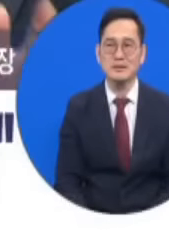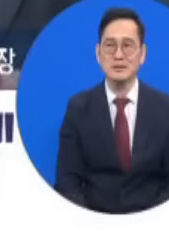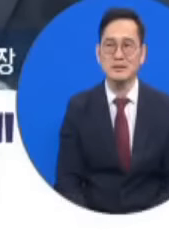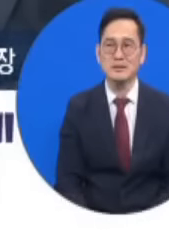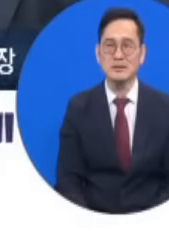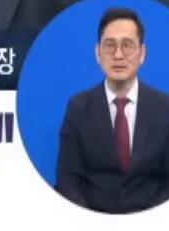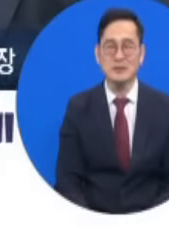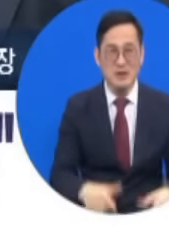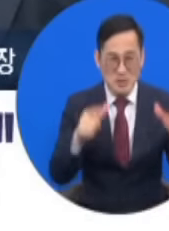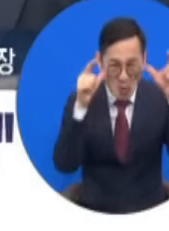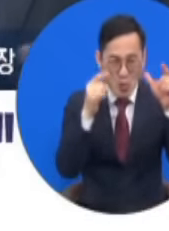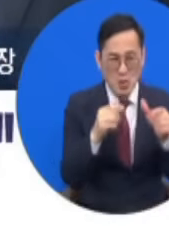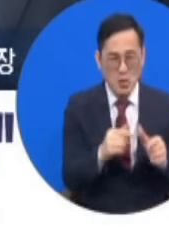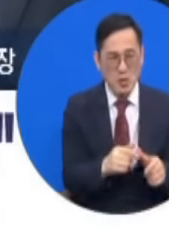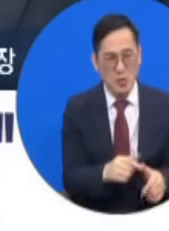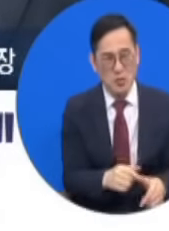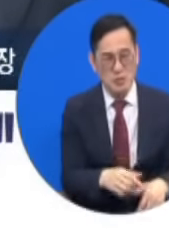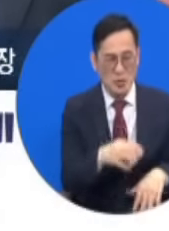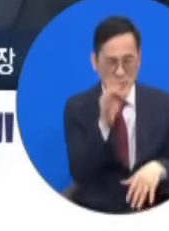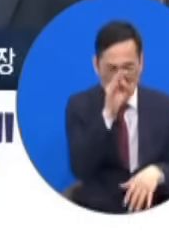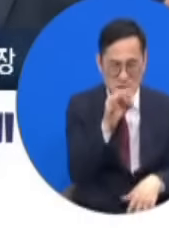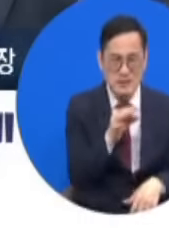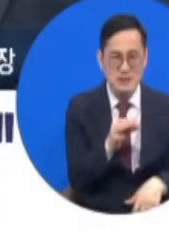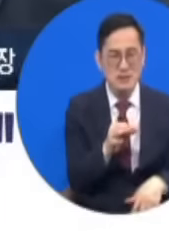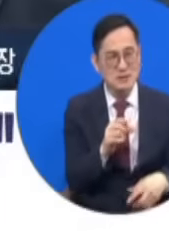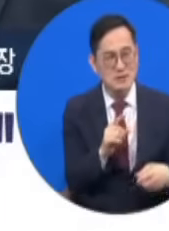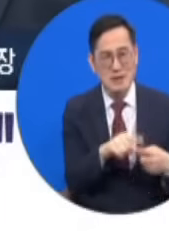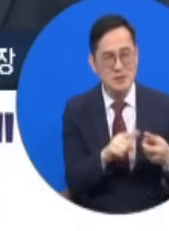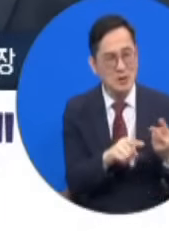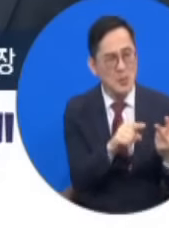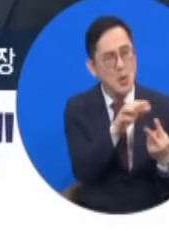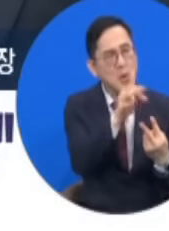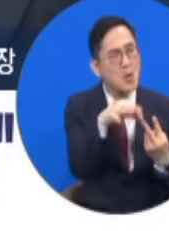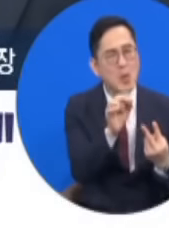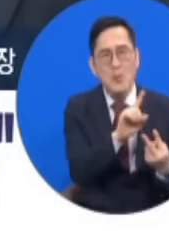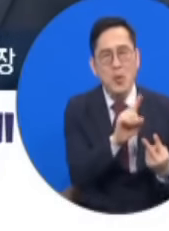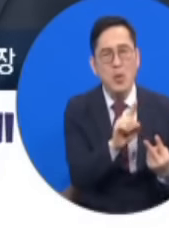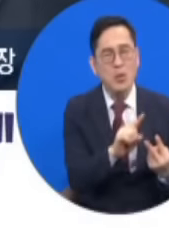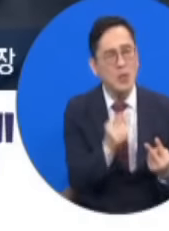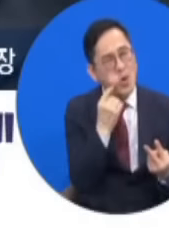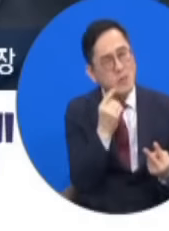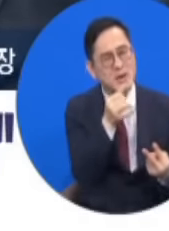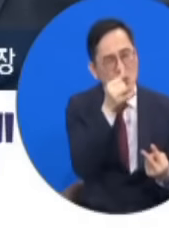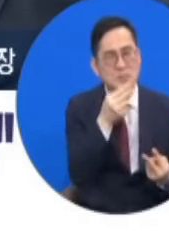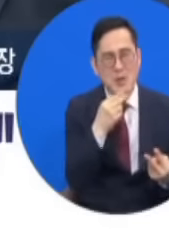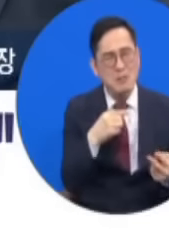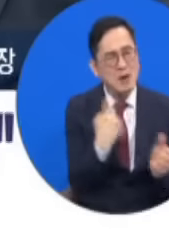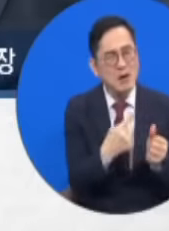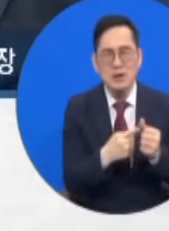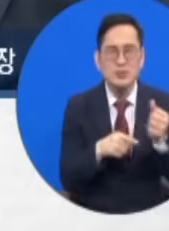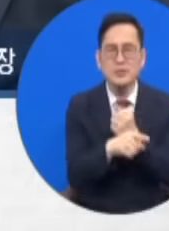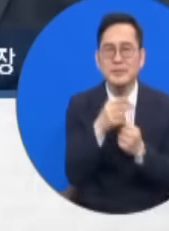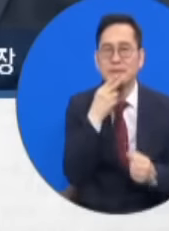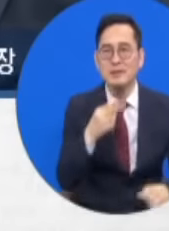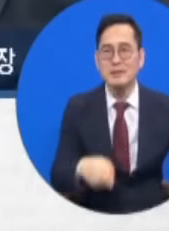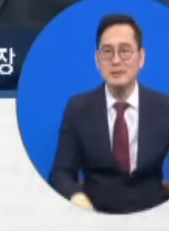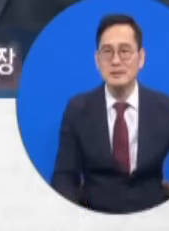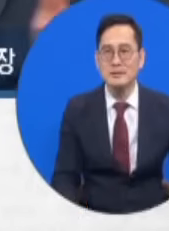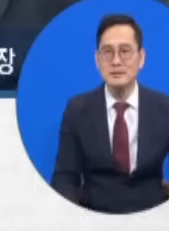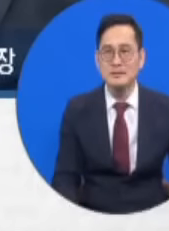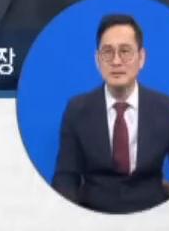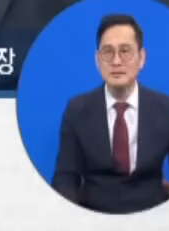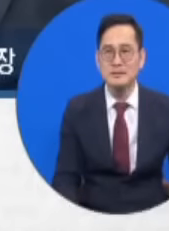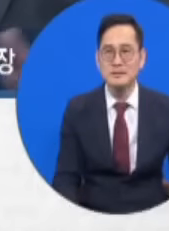거기서 소고기는 몰래 먹어야 내가 특권층 아닌 것 같고 이런 이미지가 필요한 분이 아니잖아요. 그런데 굳이 그 식당까지